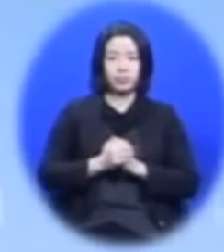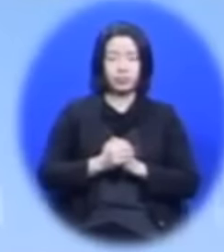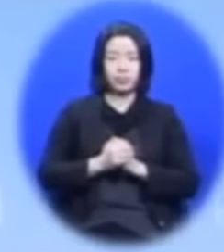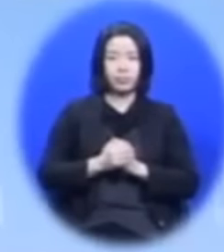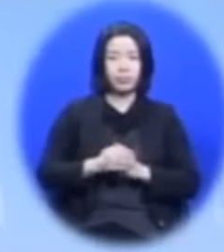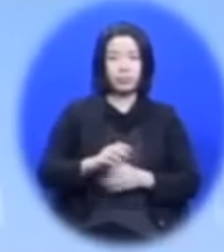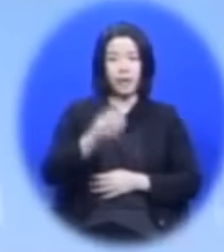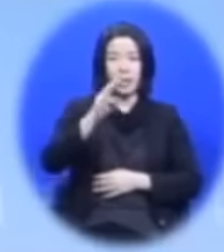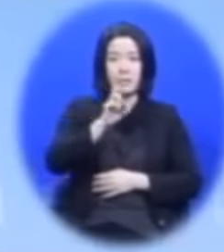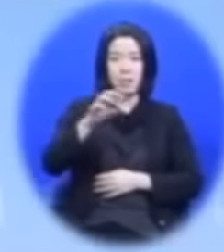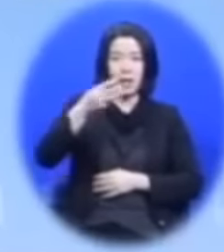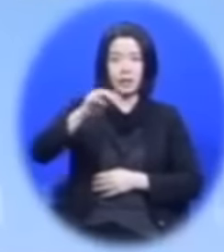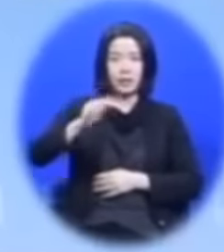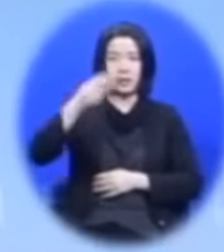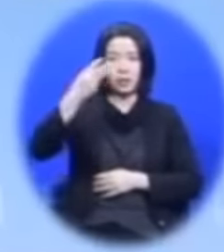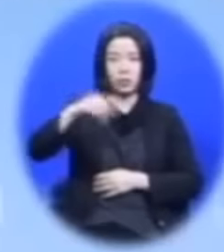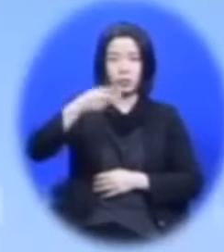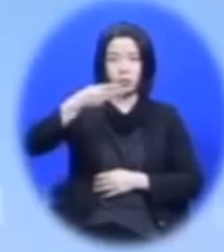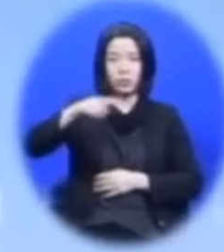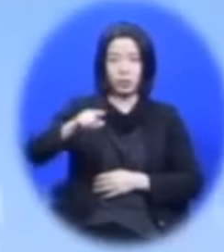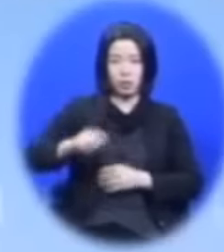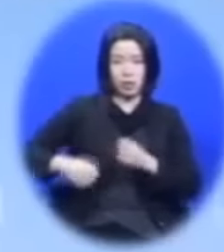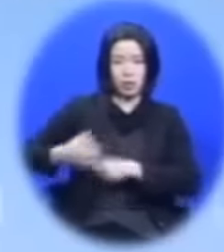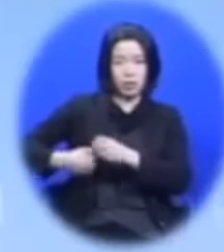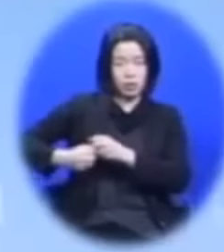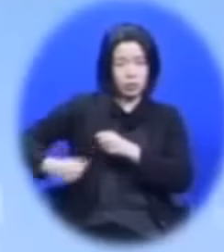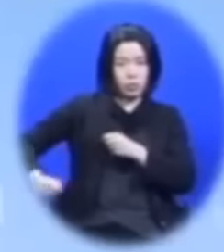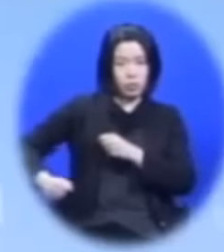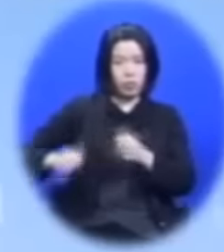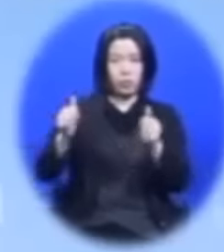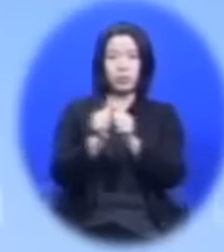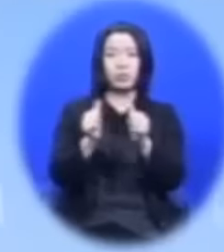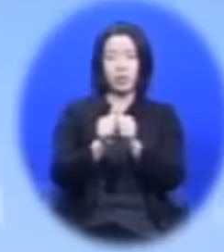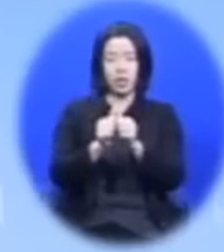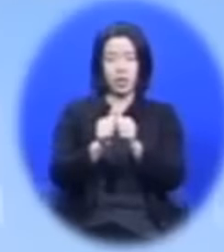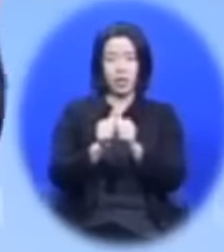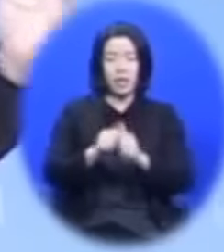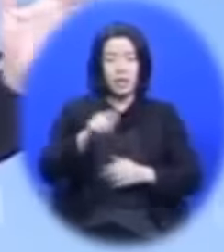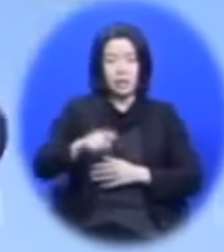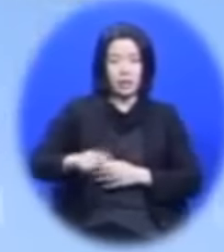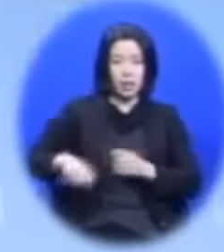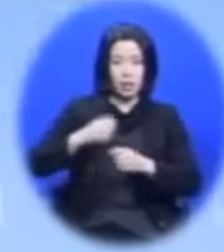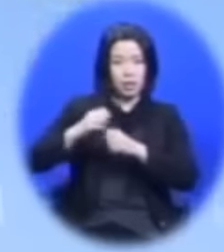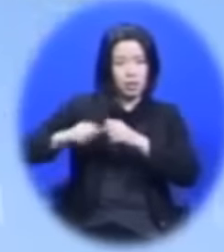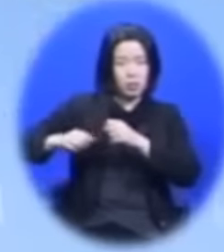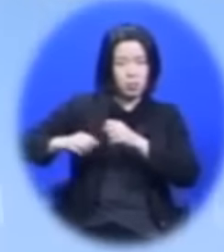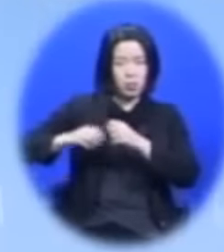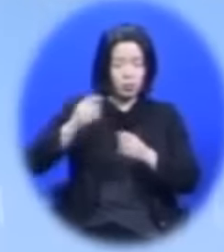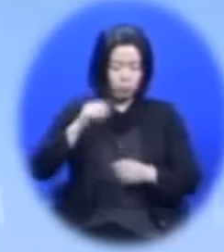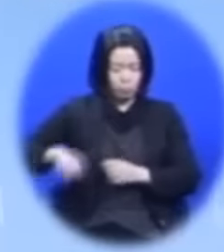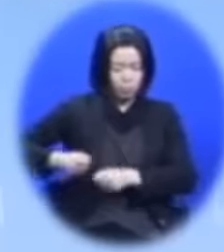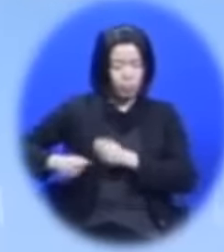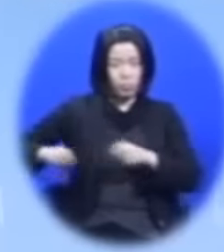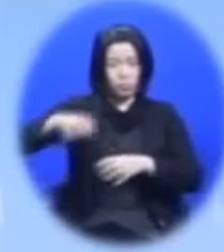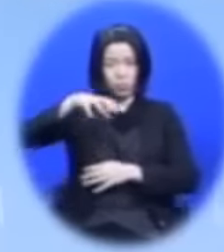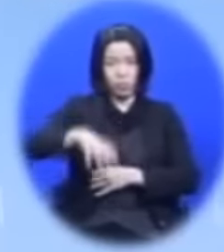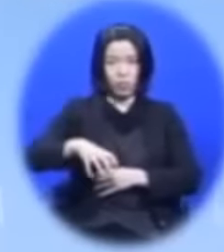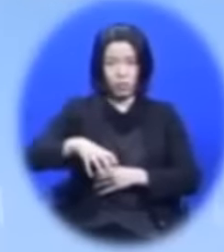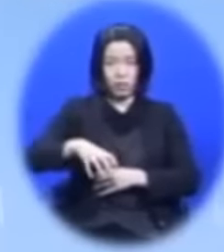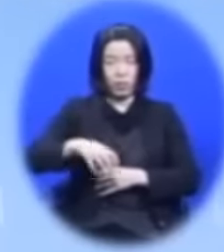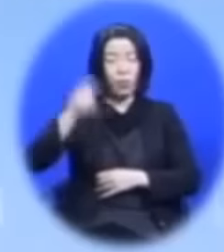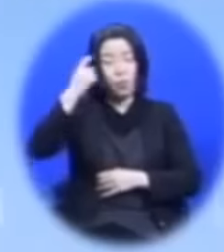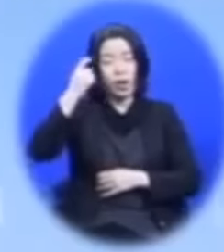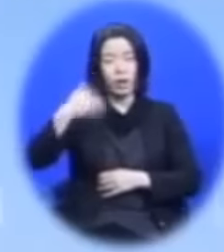마틴 루터는 수도원의 수사였습니다. 그가 수도원에 왜 들어갔겠어요? 죄 안 짓고 살고